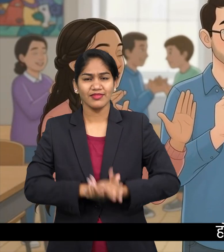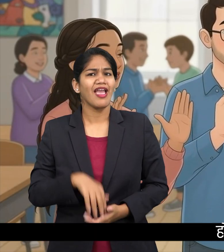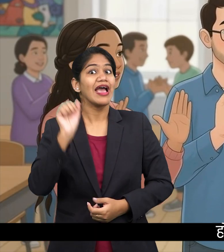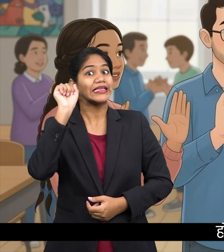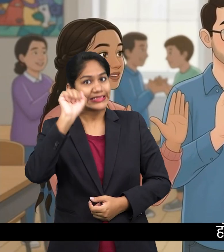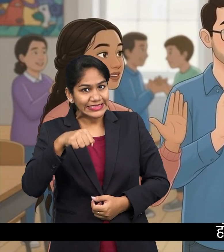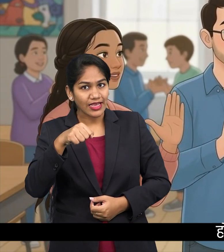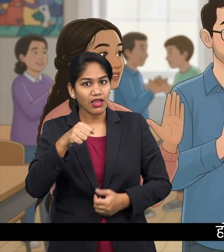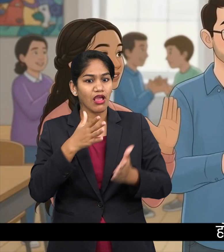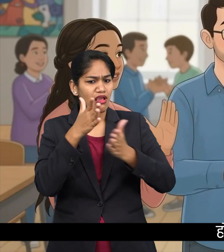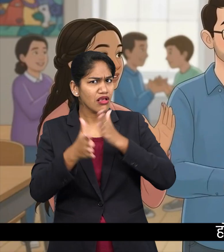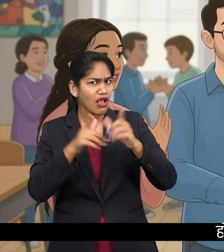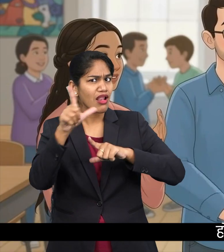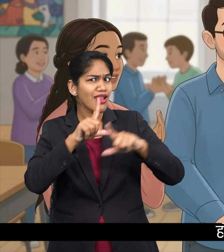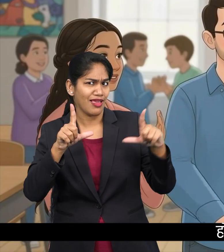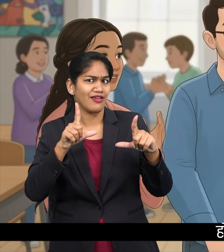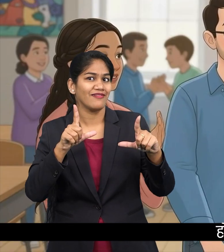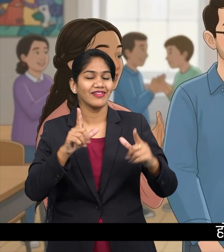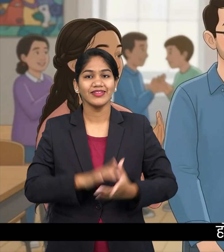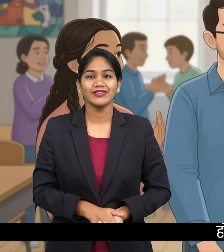होय, सांकेतिक भाषा